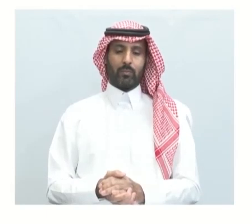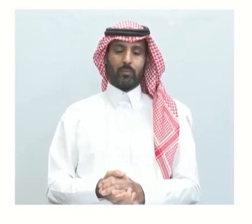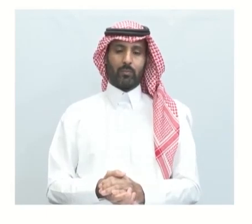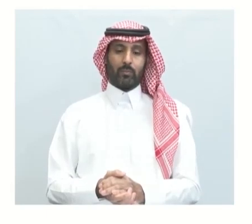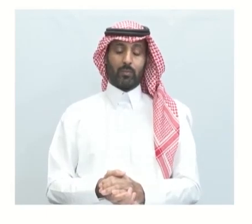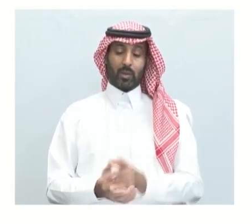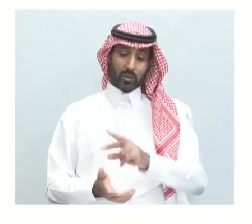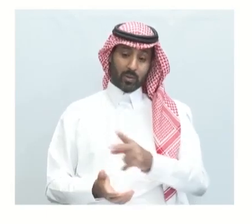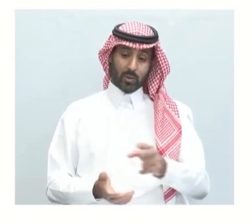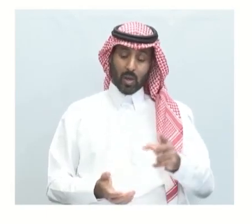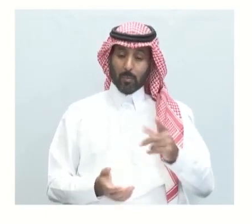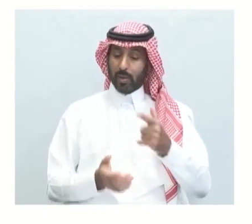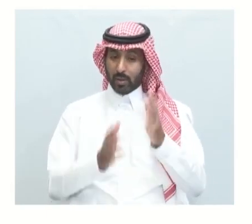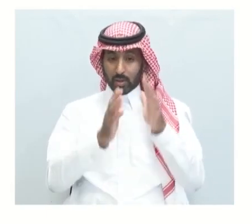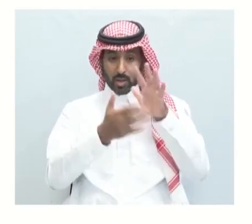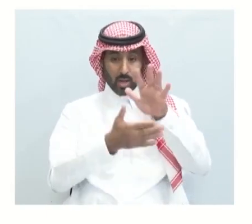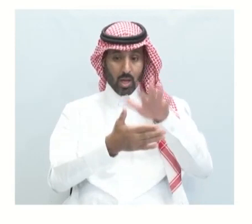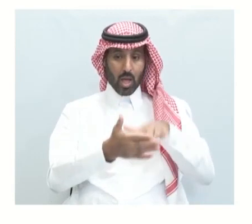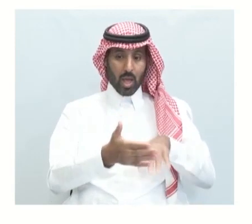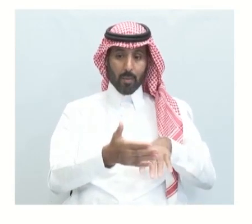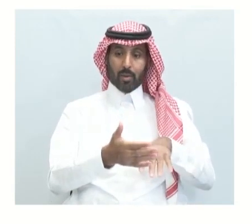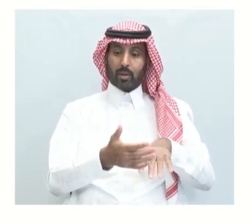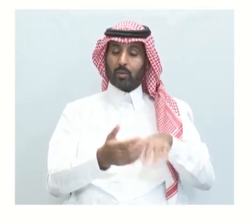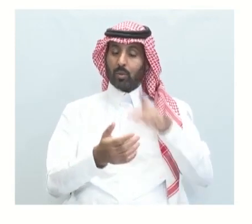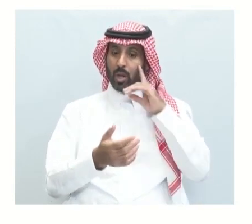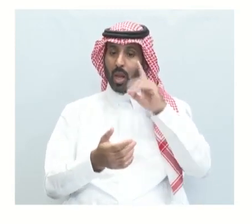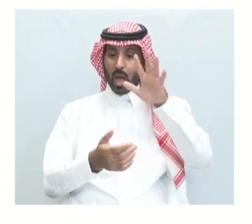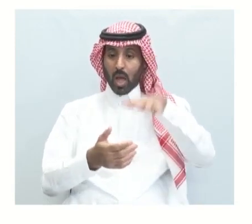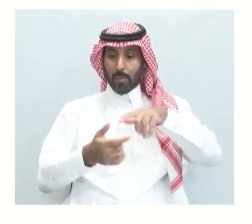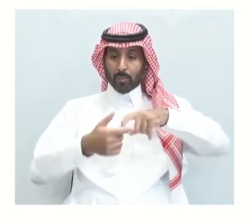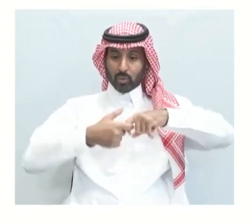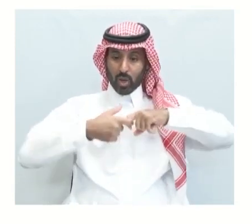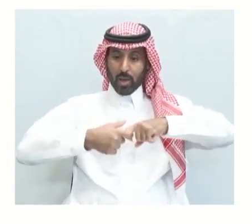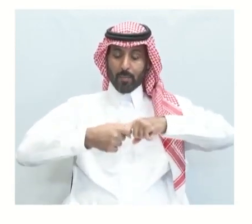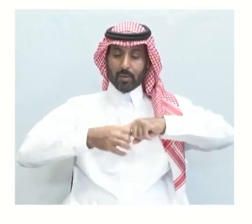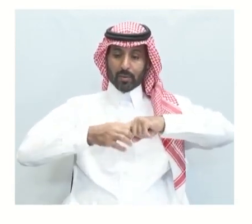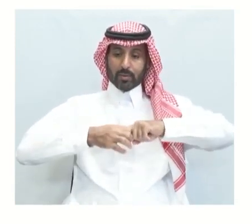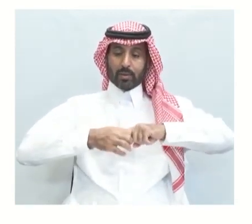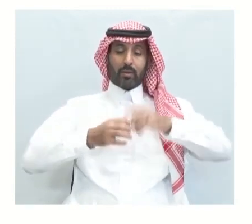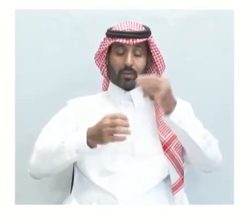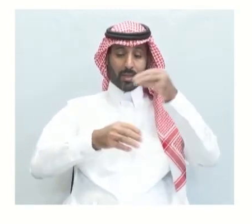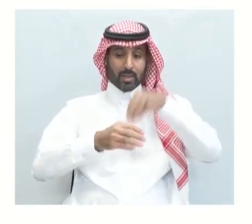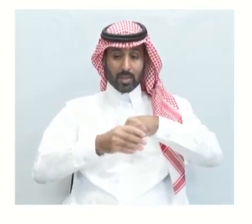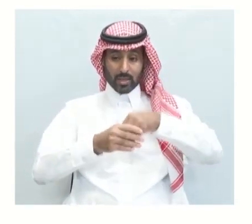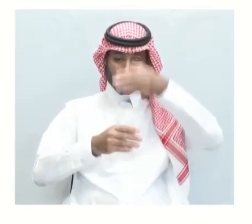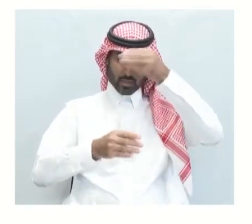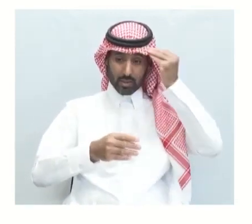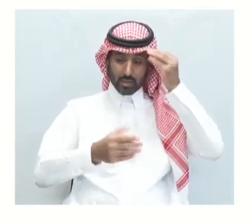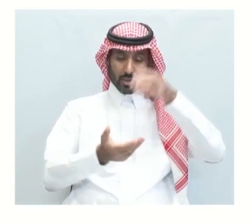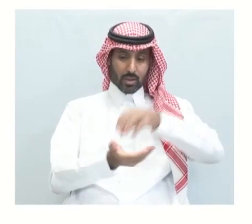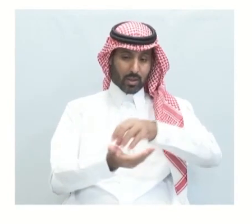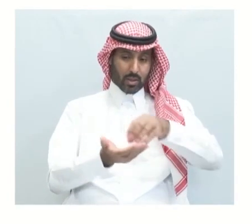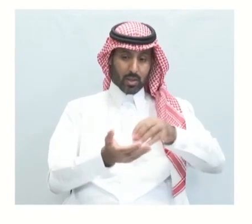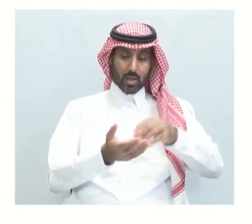الاختلافات بين القائمه والقائمه المترابطه في طريقه تخزين في الذاكره المواقع في